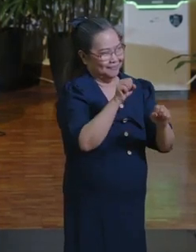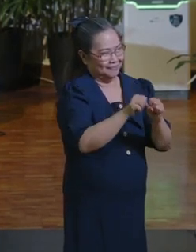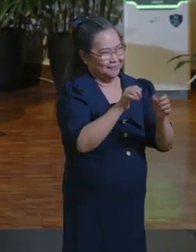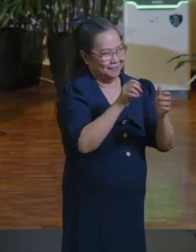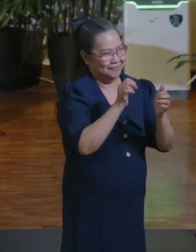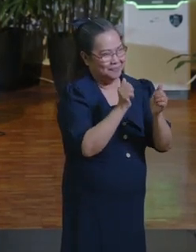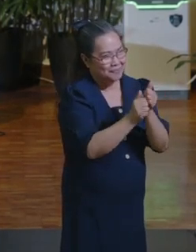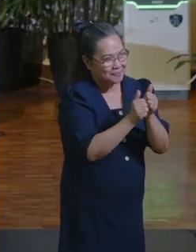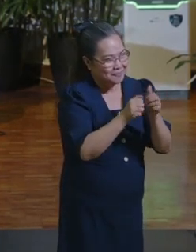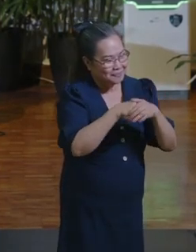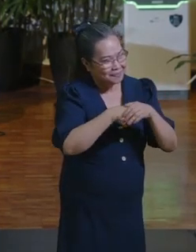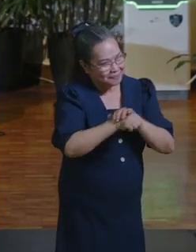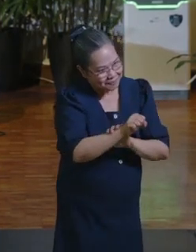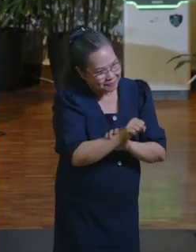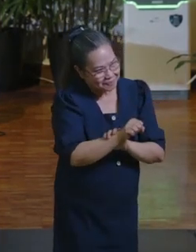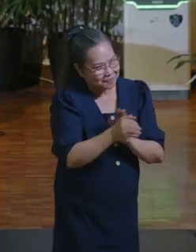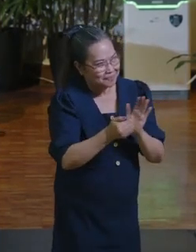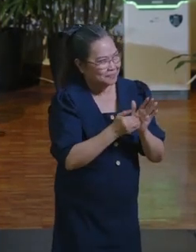All are sons of God.